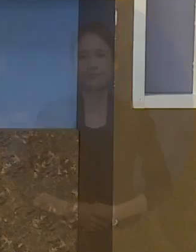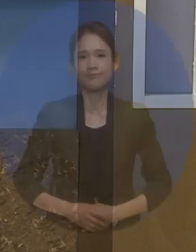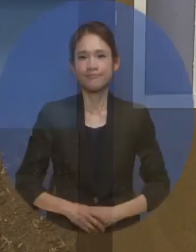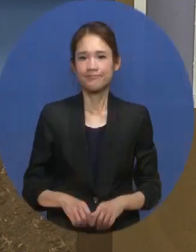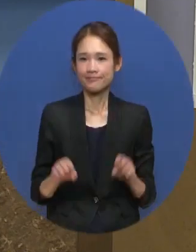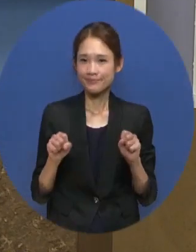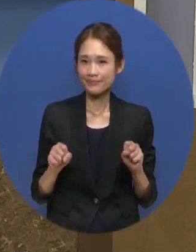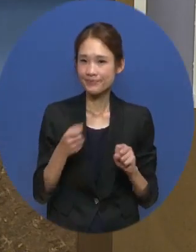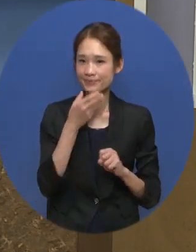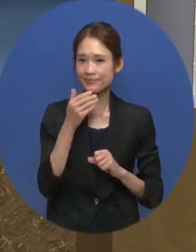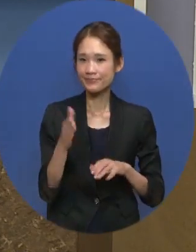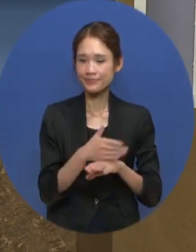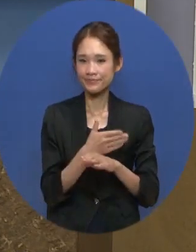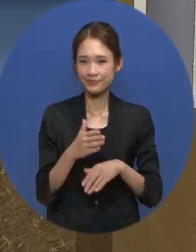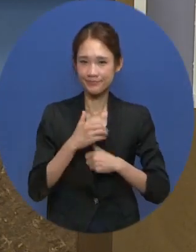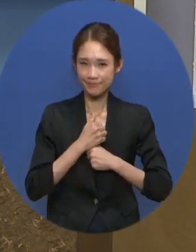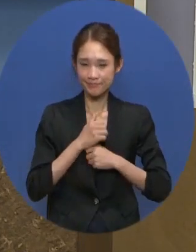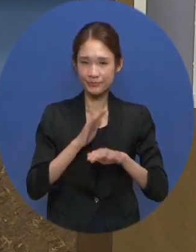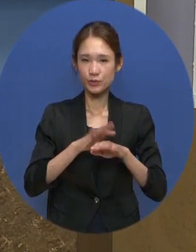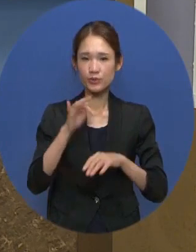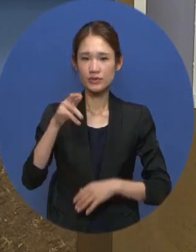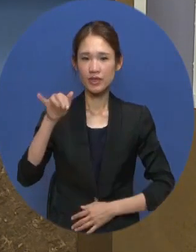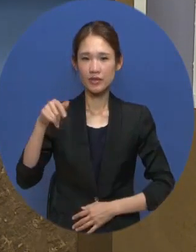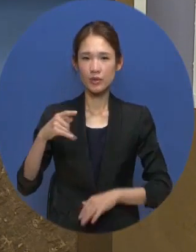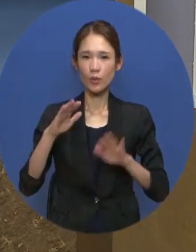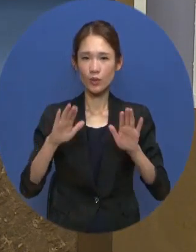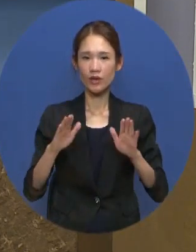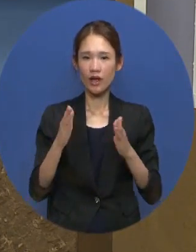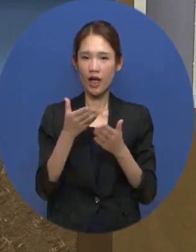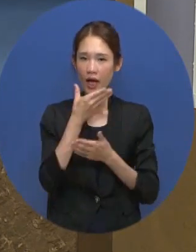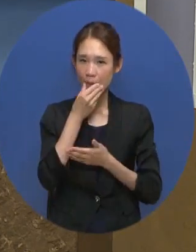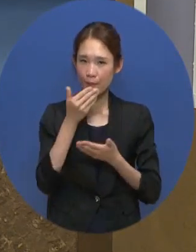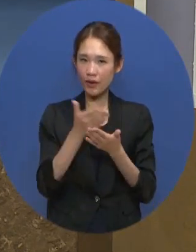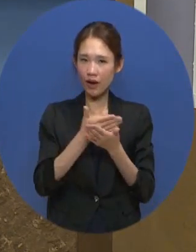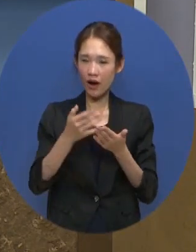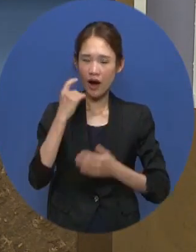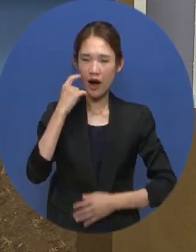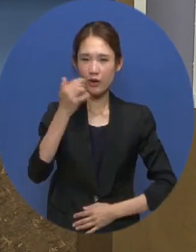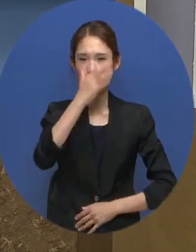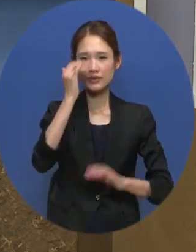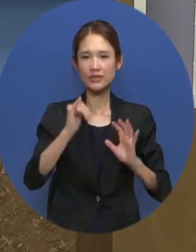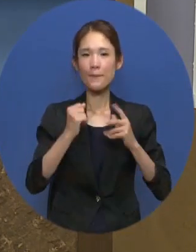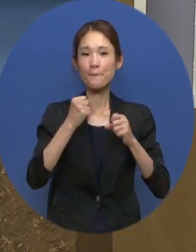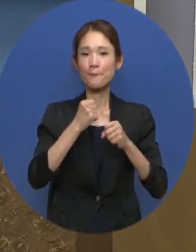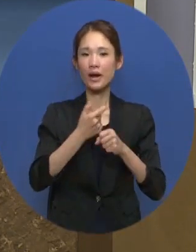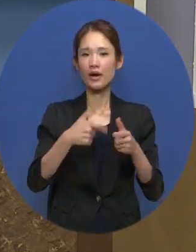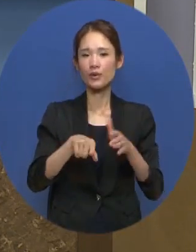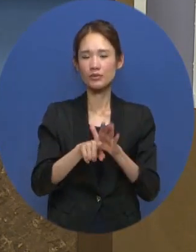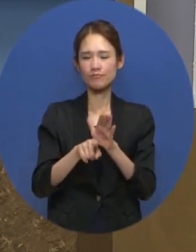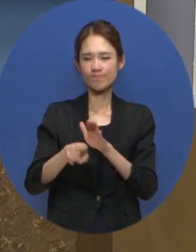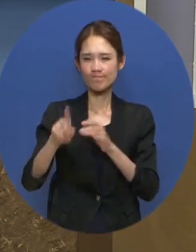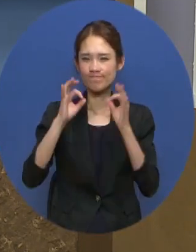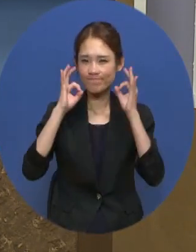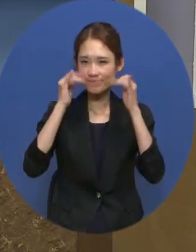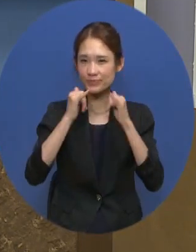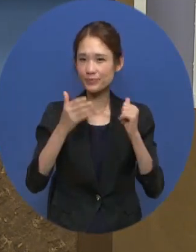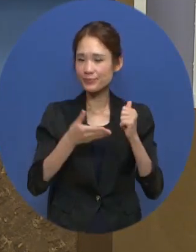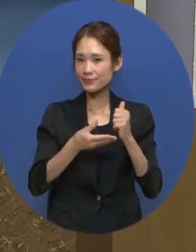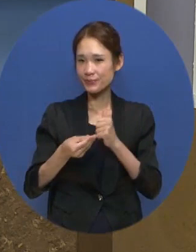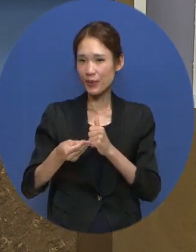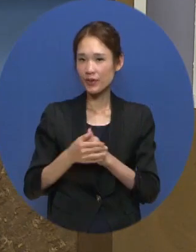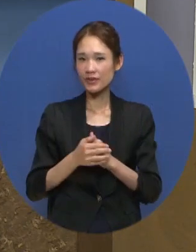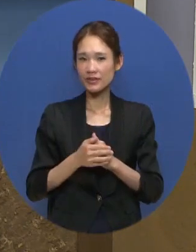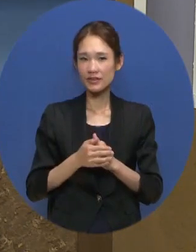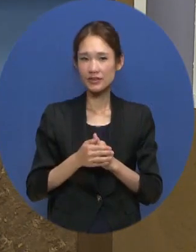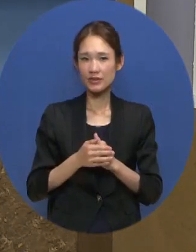안녕하세요. 행복 나눔 지킴이의 손자희입니다. 오늘은 행복과 나눔이 있는 아름다운 세상을 만들기 위해 앞장서서 노력하는 분을 모셨습니다.